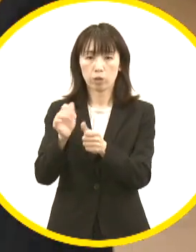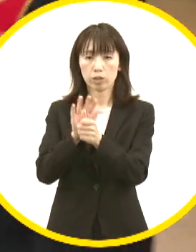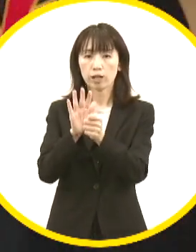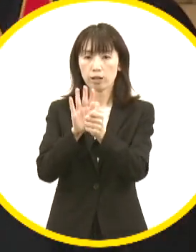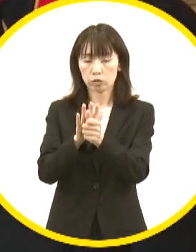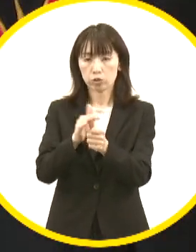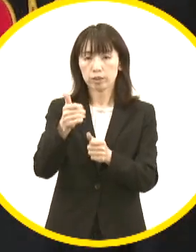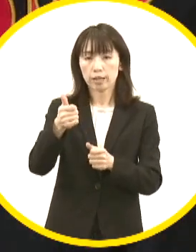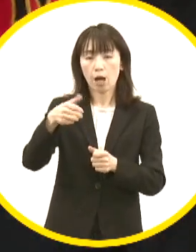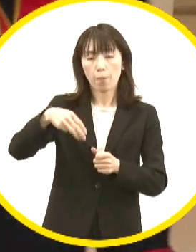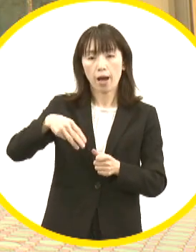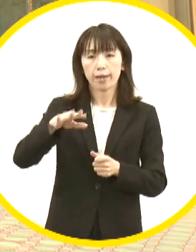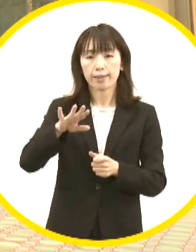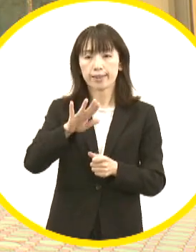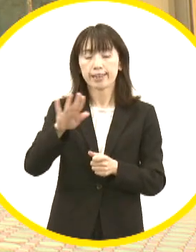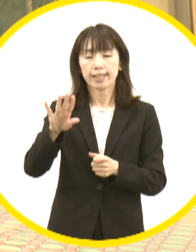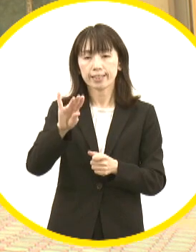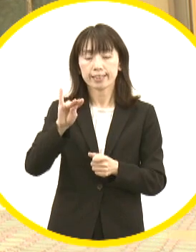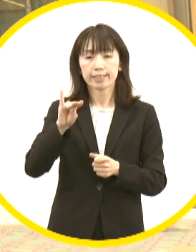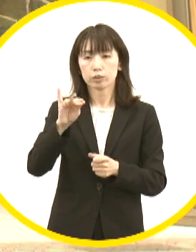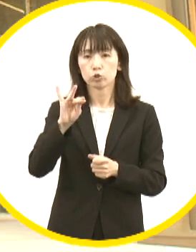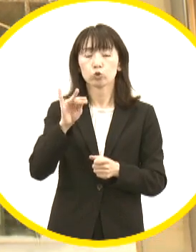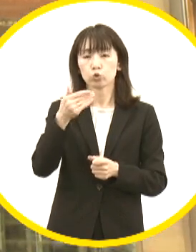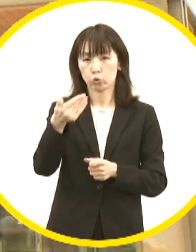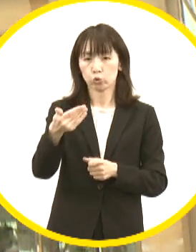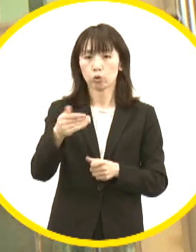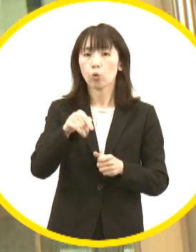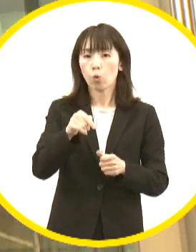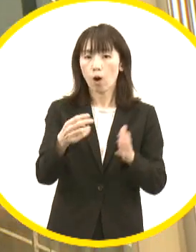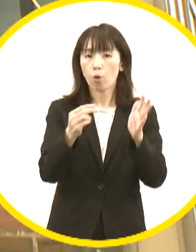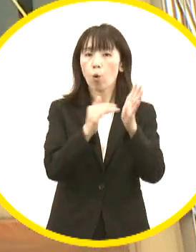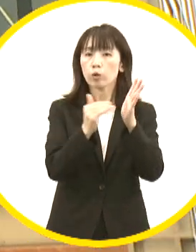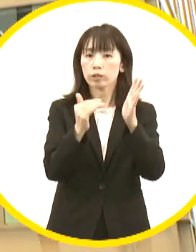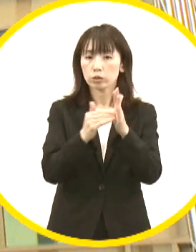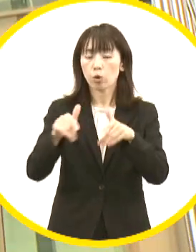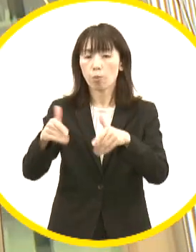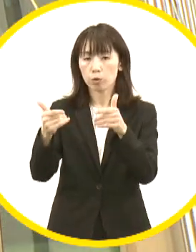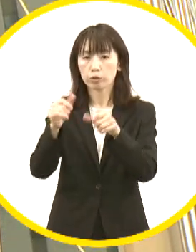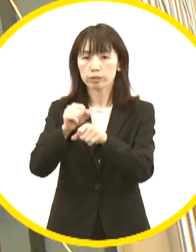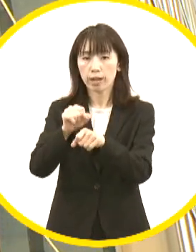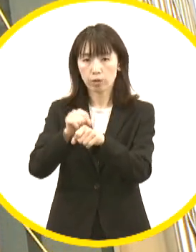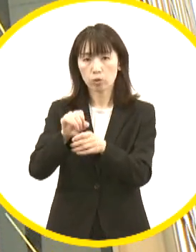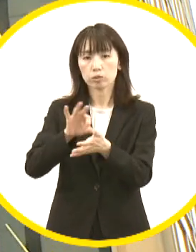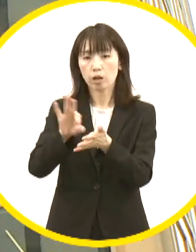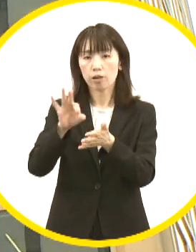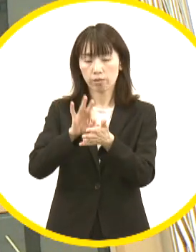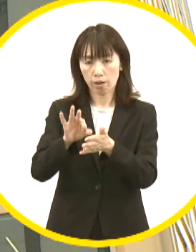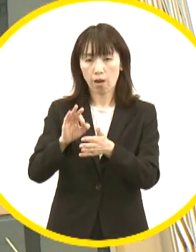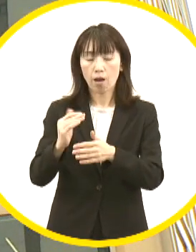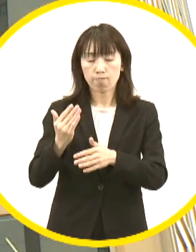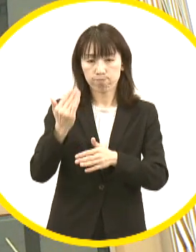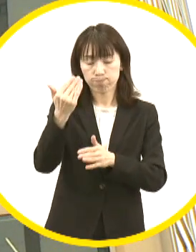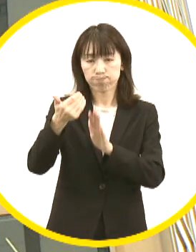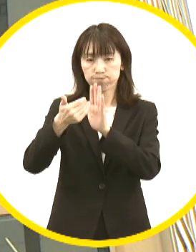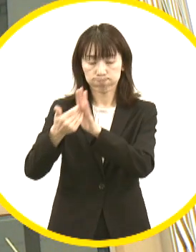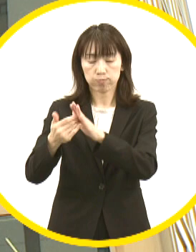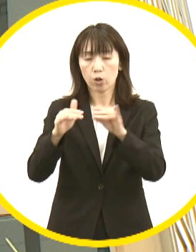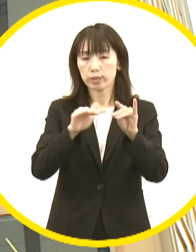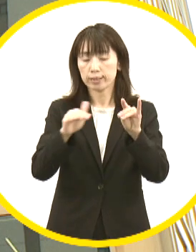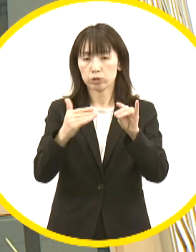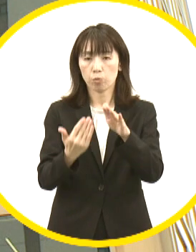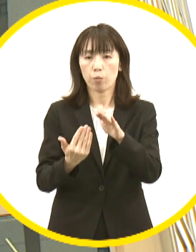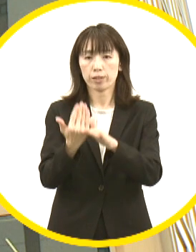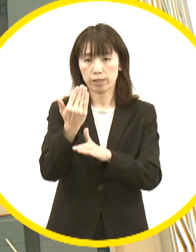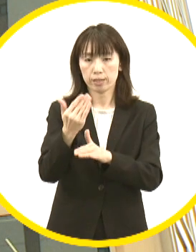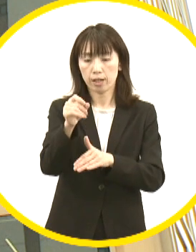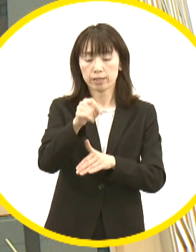を支えるタマディック。ここはコンクリートと木材を組み合わせた上で耐火建築物の基準も満たした